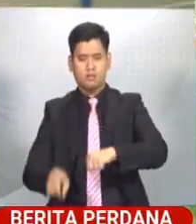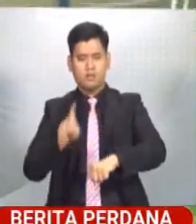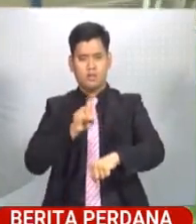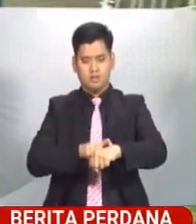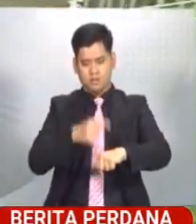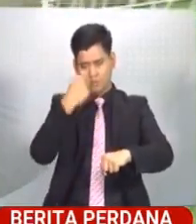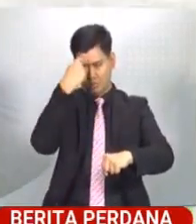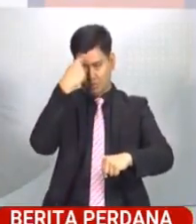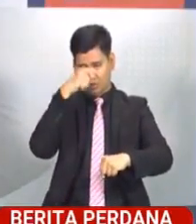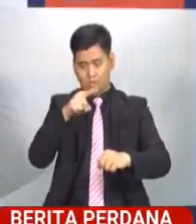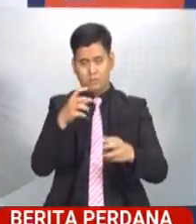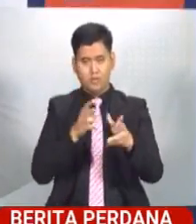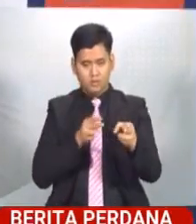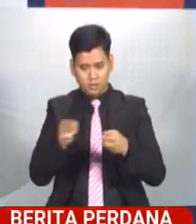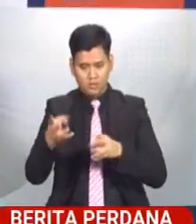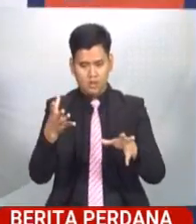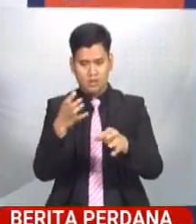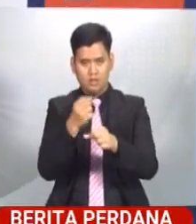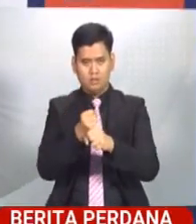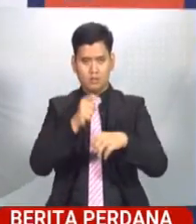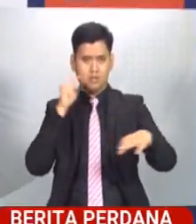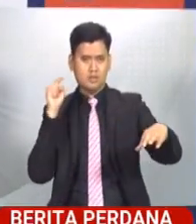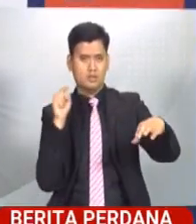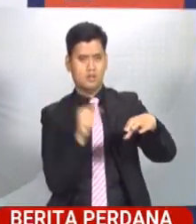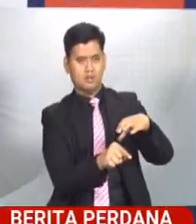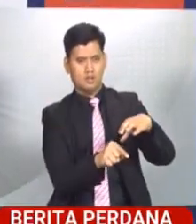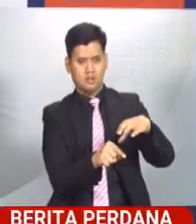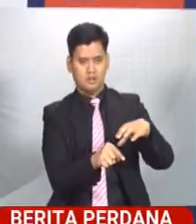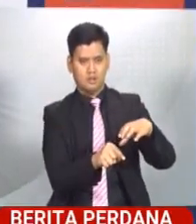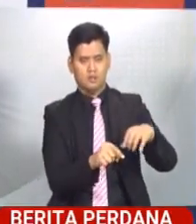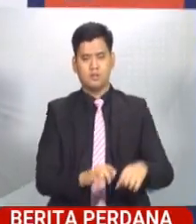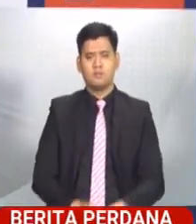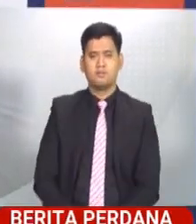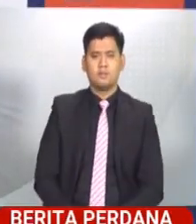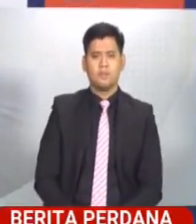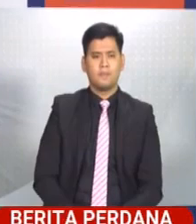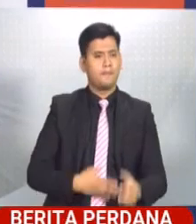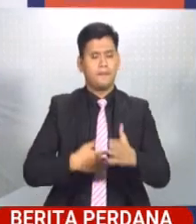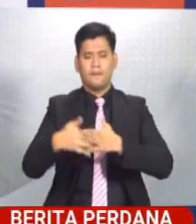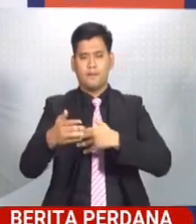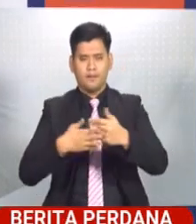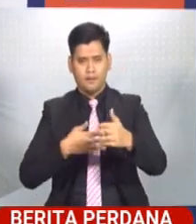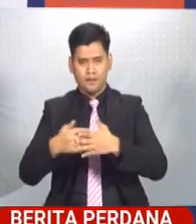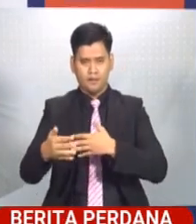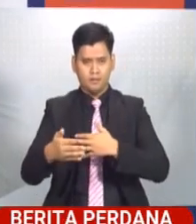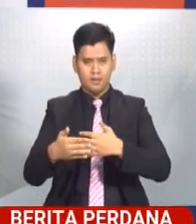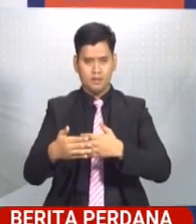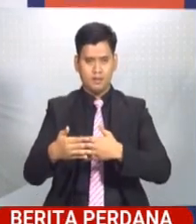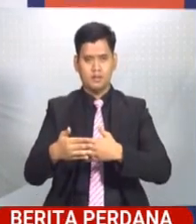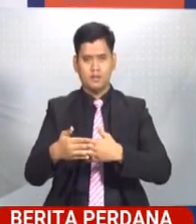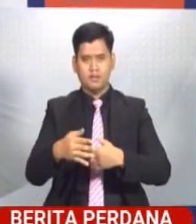jaringan. They give whatever they have, they never hold back. So they give, I cannot ask more.